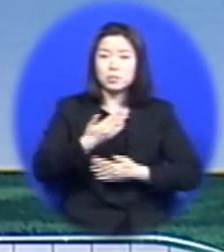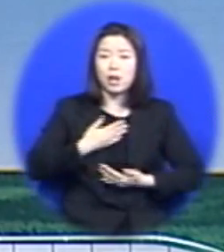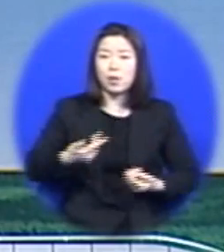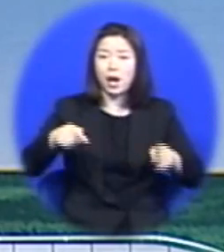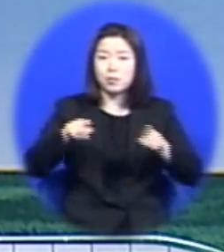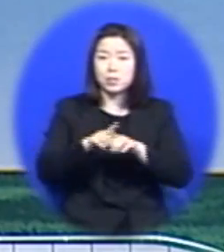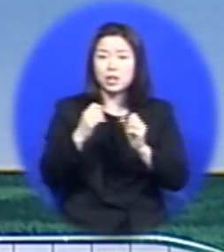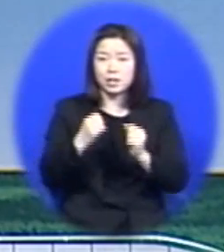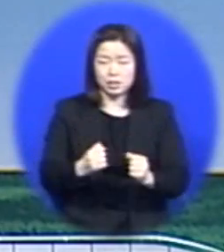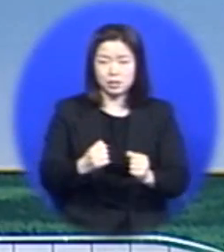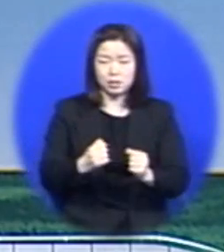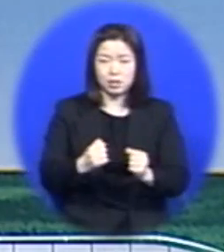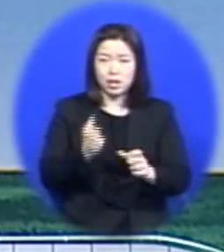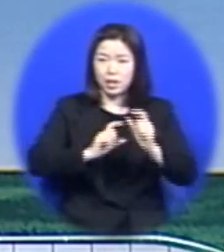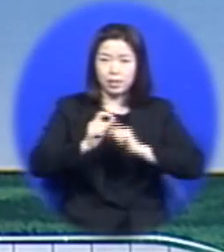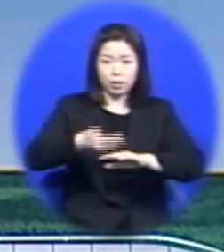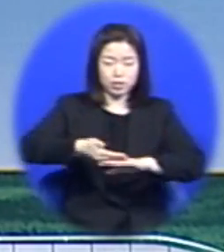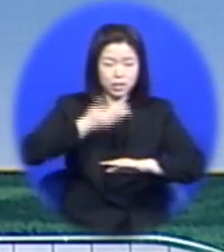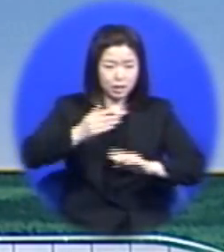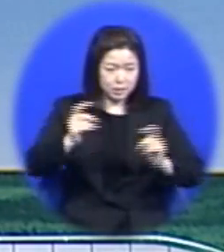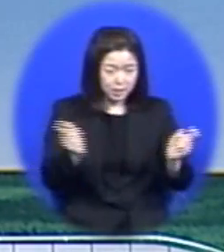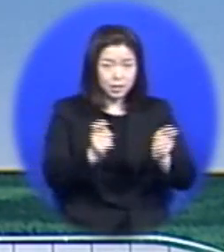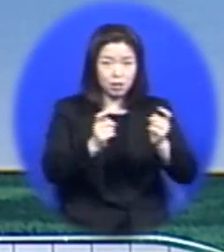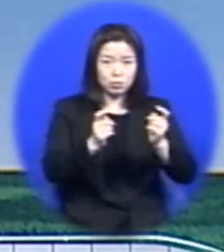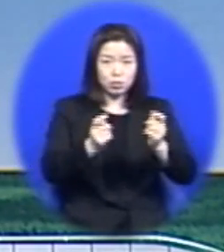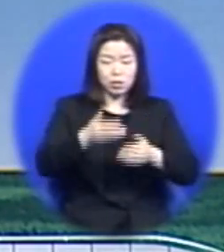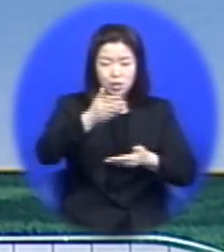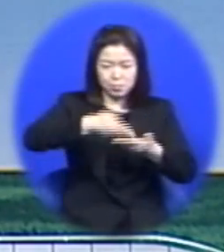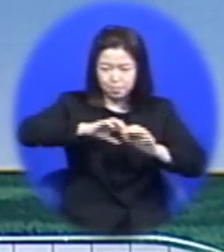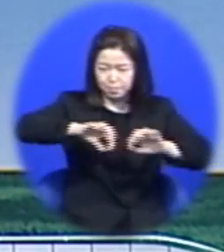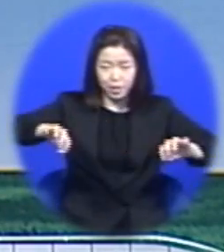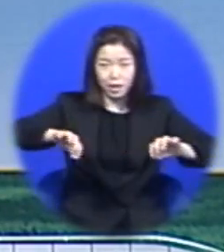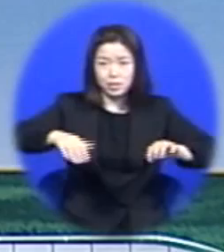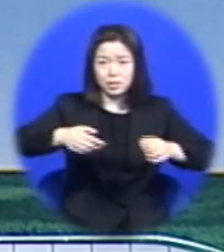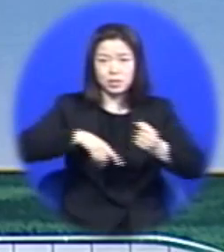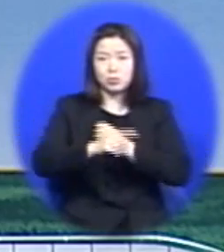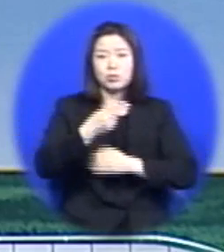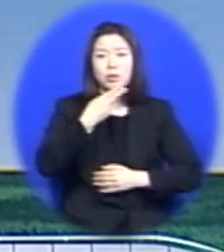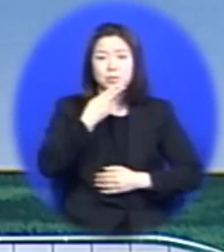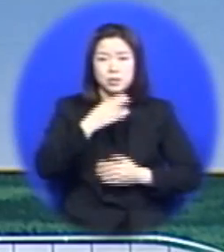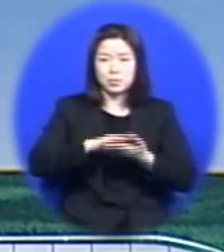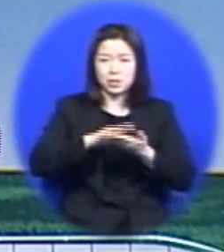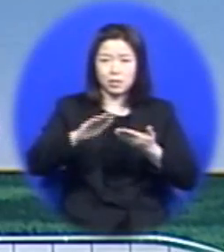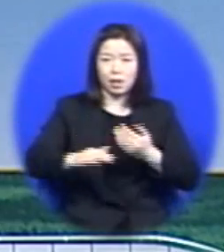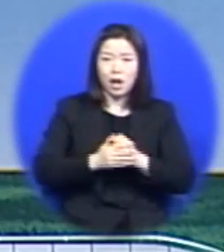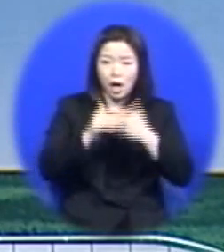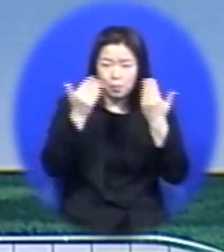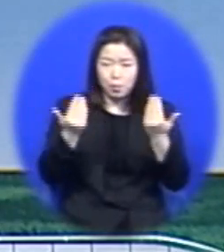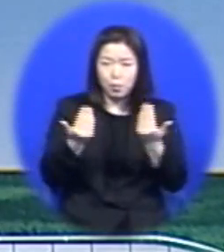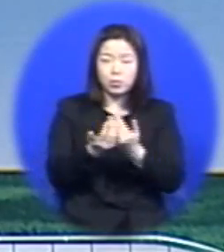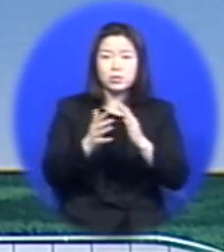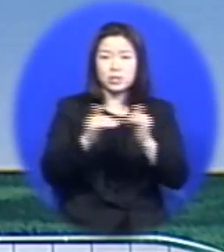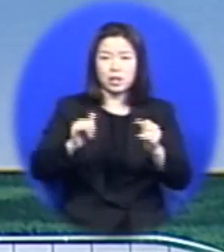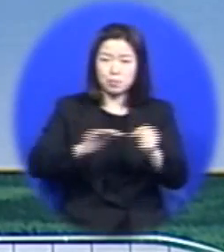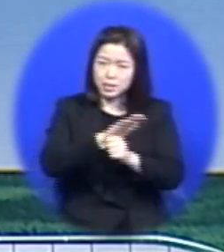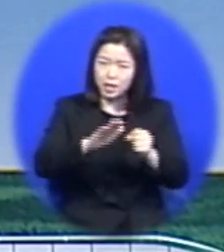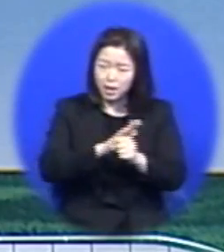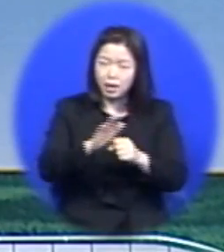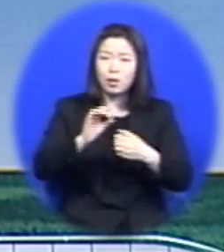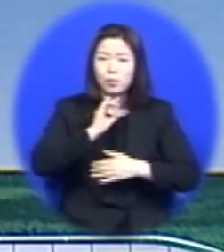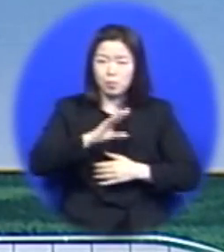계시니까 더 이상 싸우고 갈라질 이유가 없습니다. 모든 사람을 사랑하고만